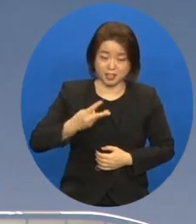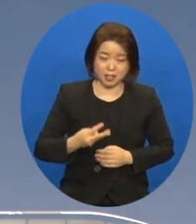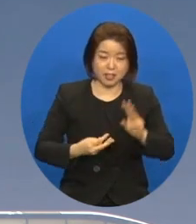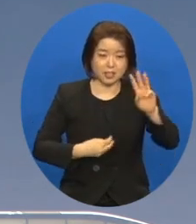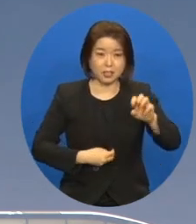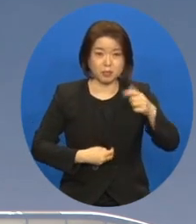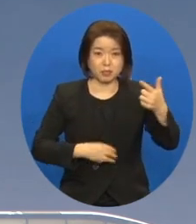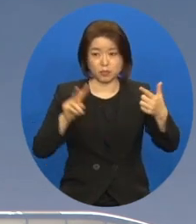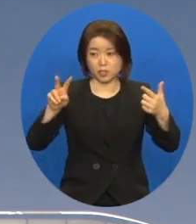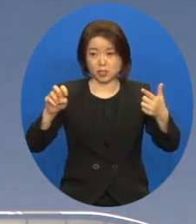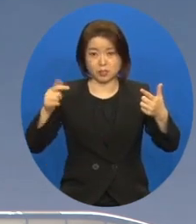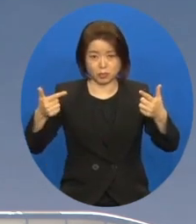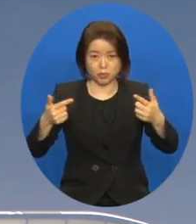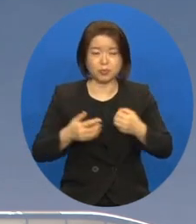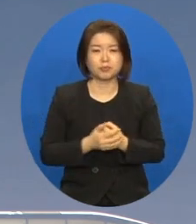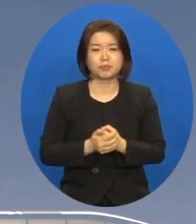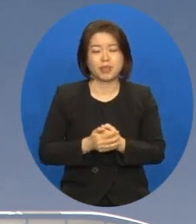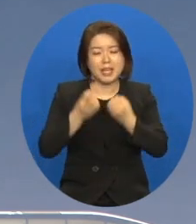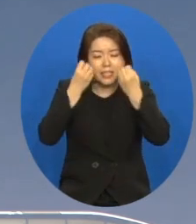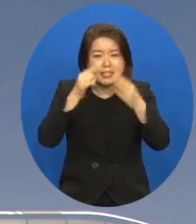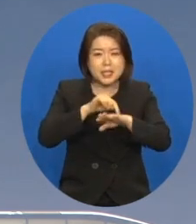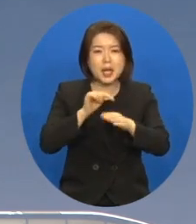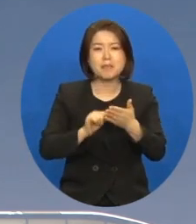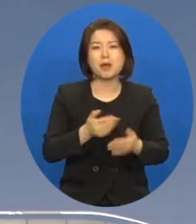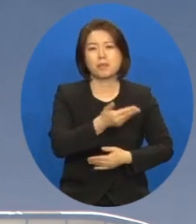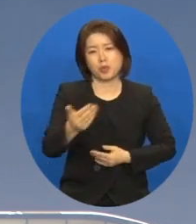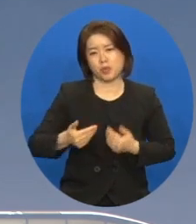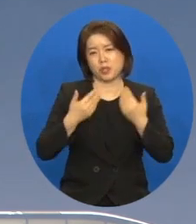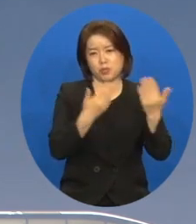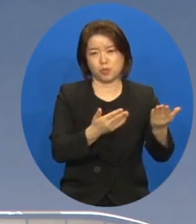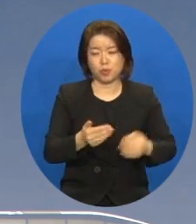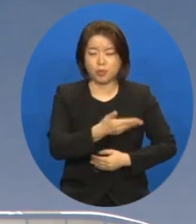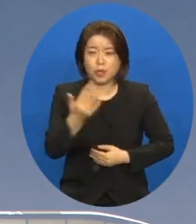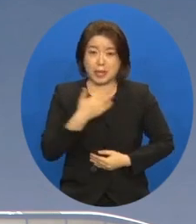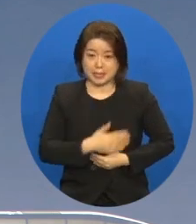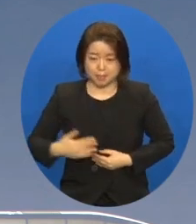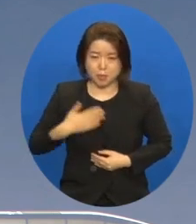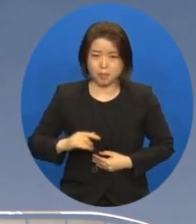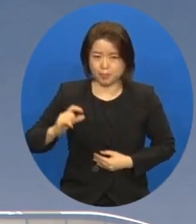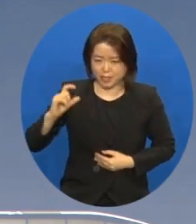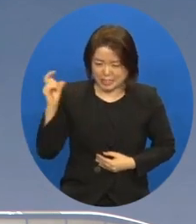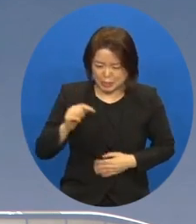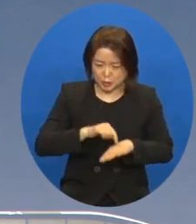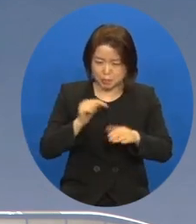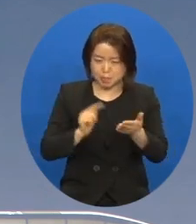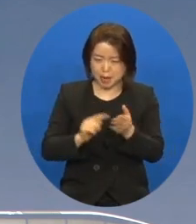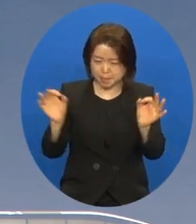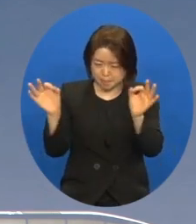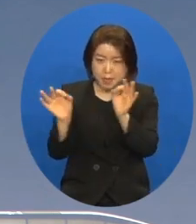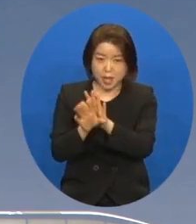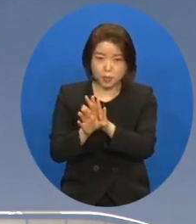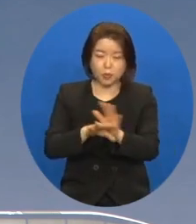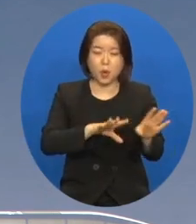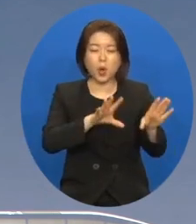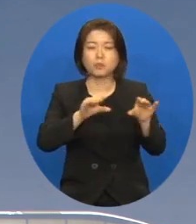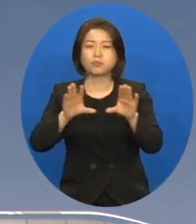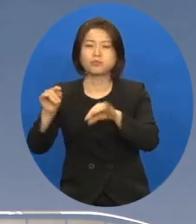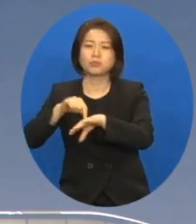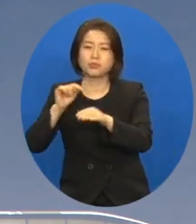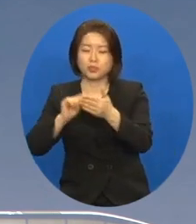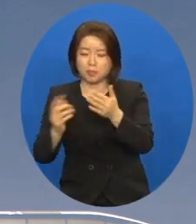보면 새 마음을 너에게 주되 너의 육신에서 굳은 마음을 제거하고 부드러운 마음을 줄